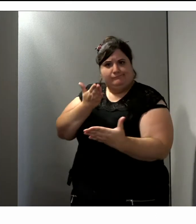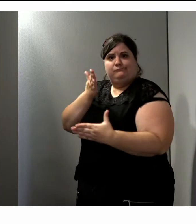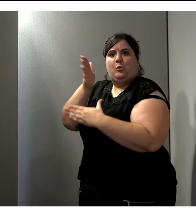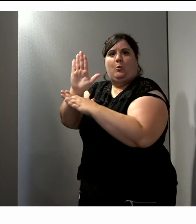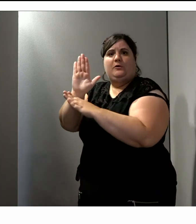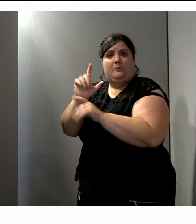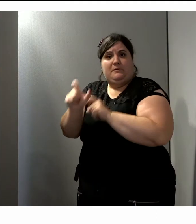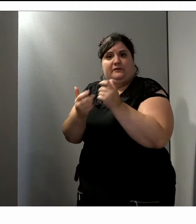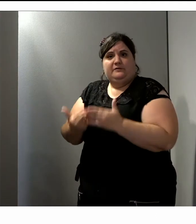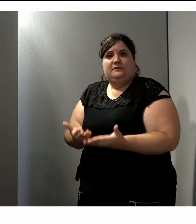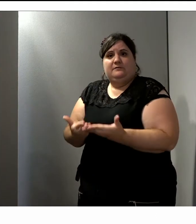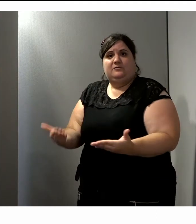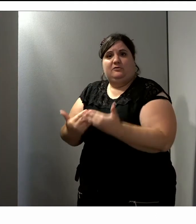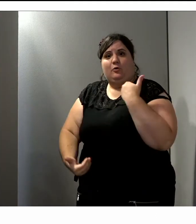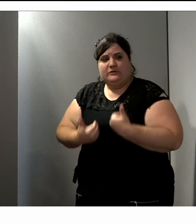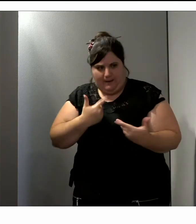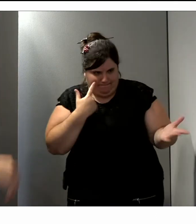handicapées. Et